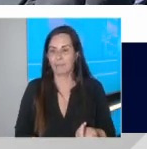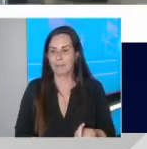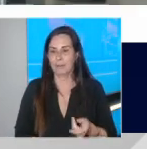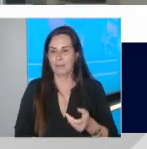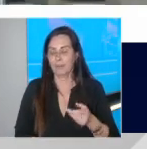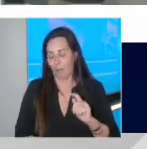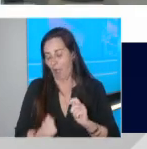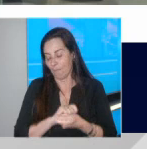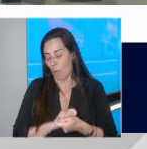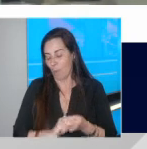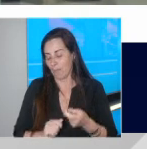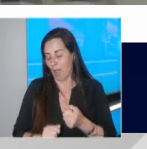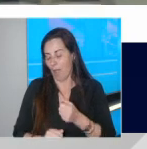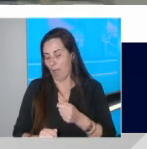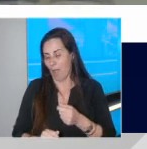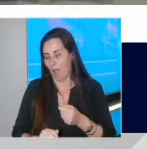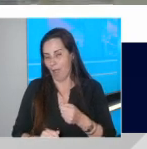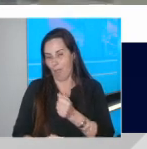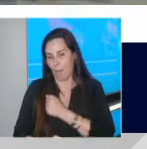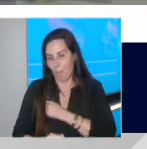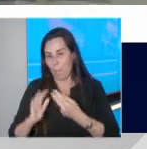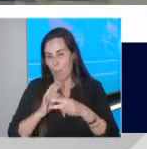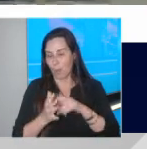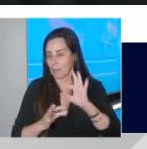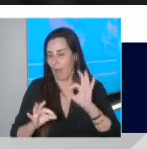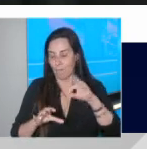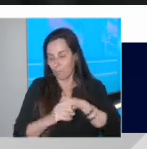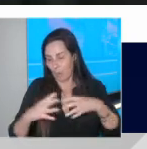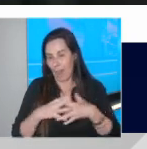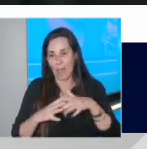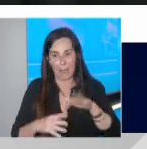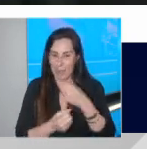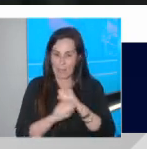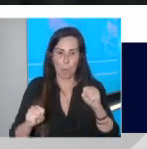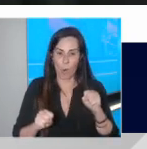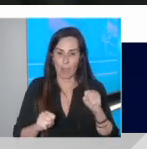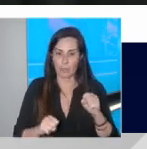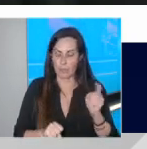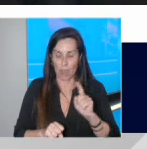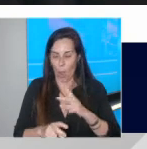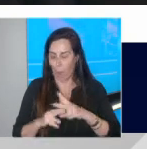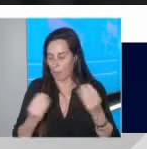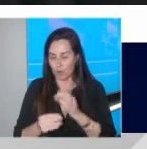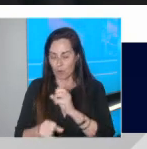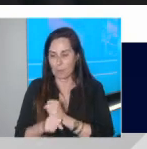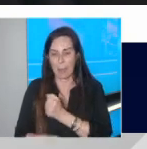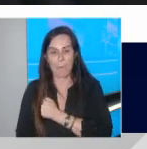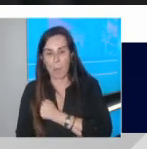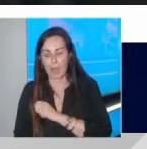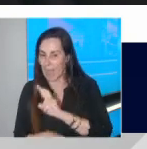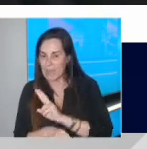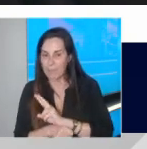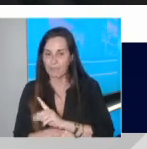הייתה פוליטיזציה של הדת, וזה הפך לחלק מאוד אינרנטי, גם אצל הדמוקרטים, אגב, זה לא רק משהו של רפובליקנים,